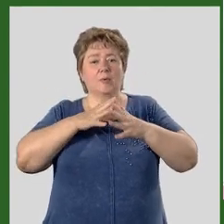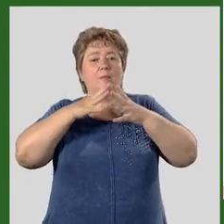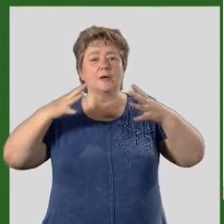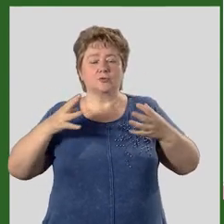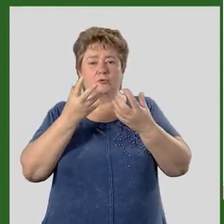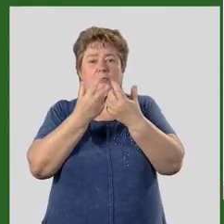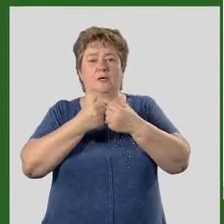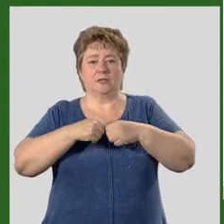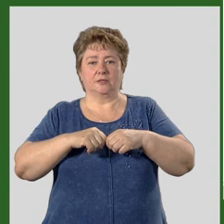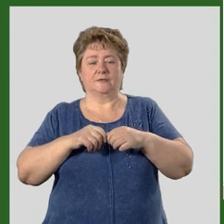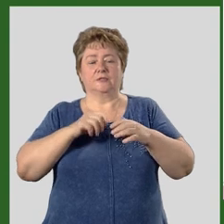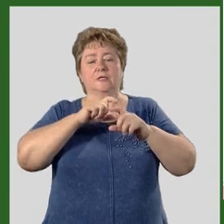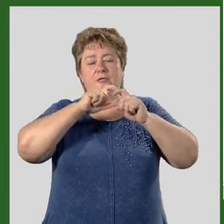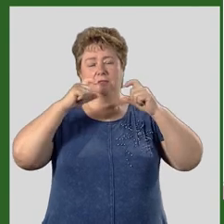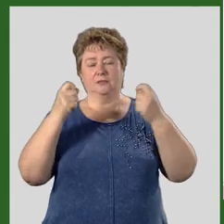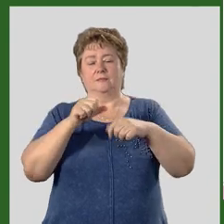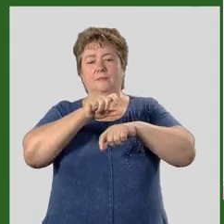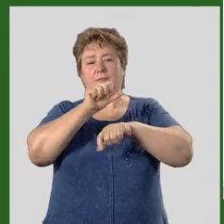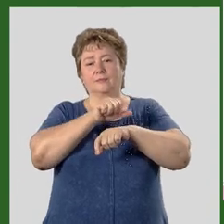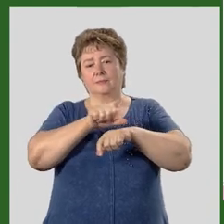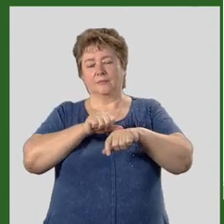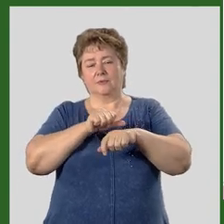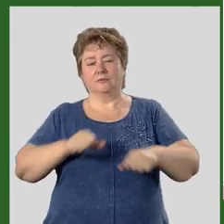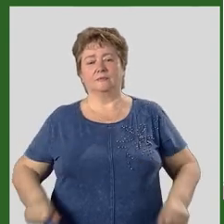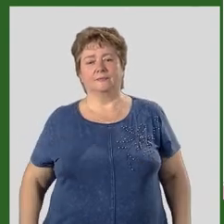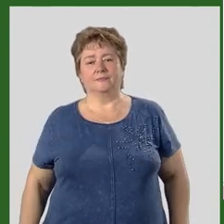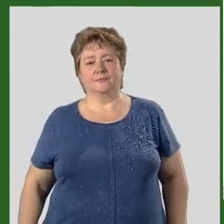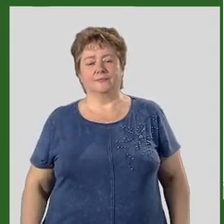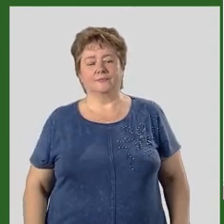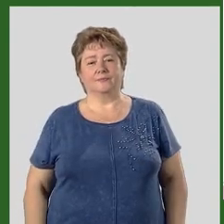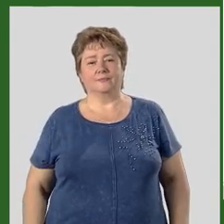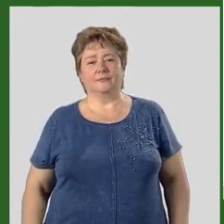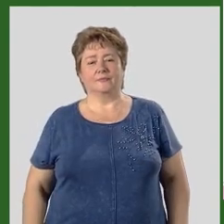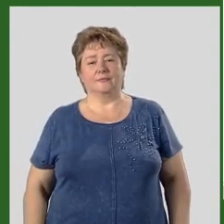большое количество часовых поясов?